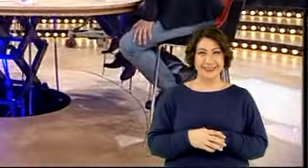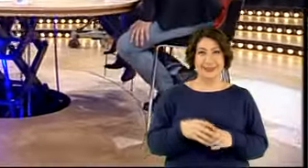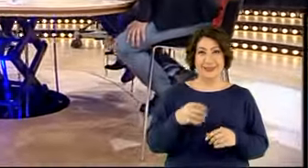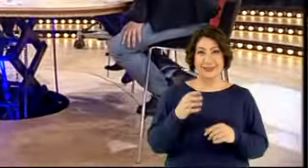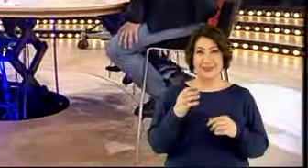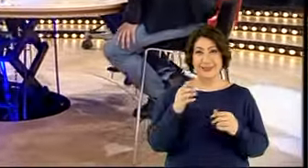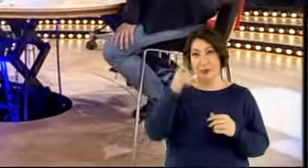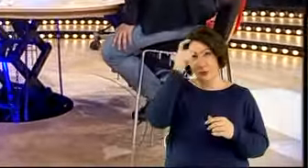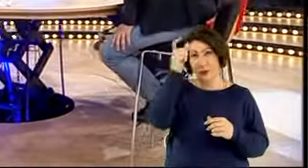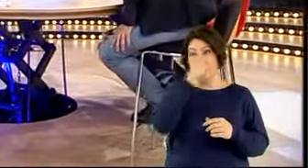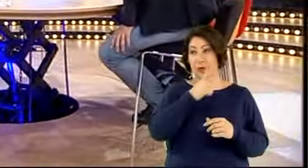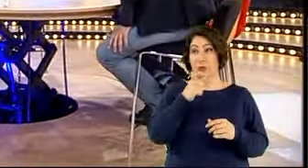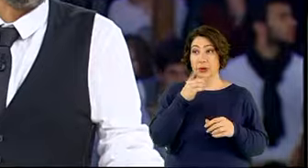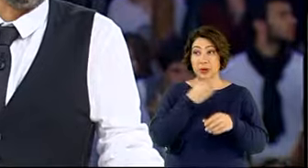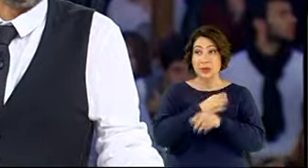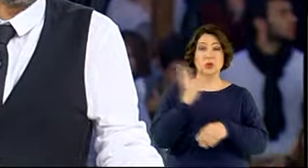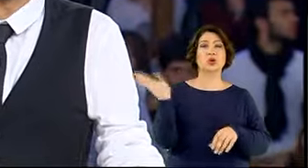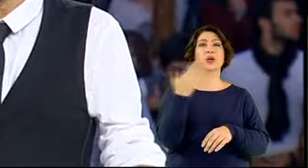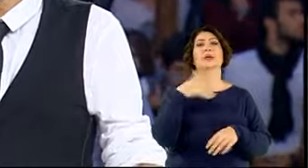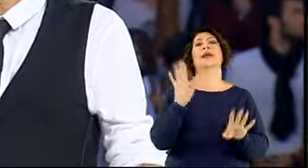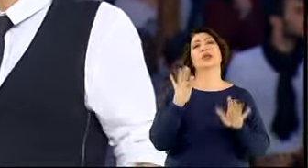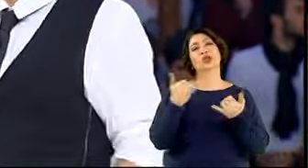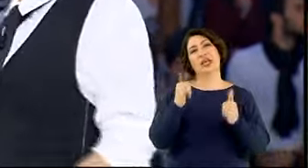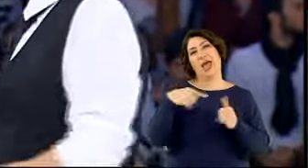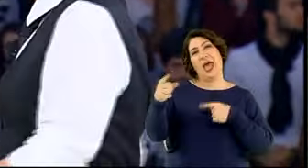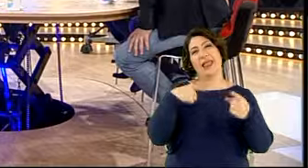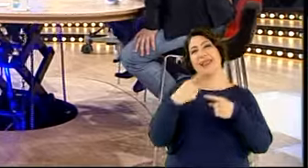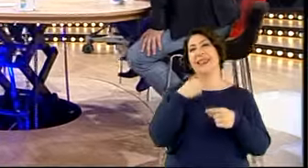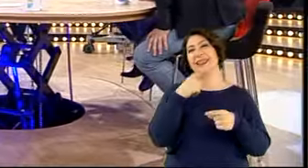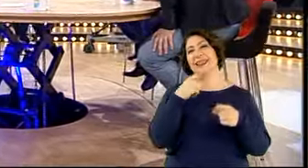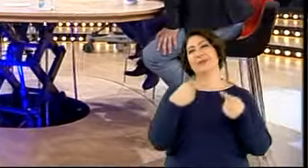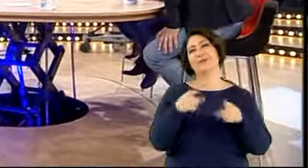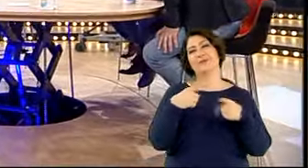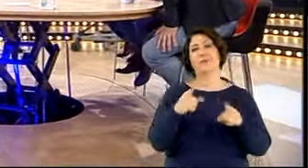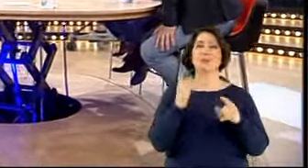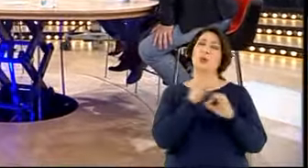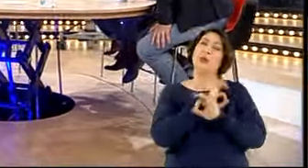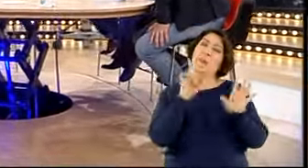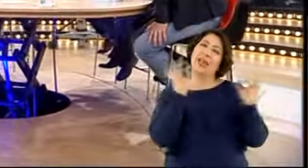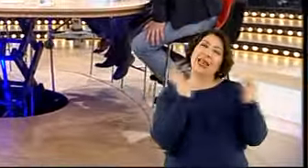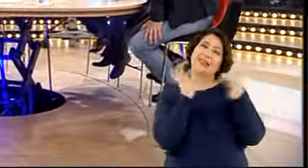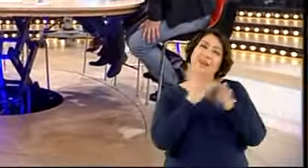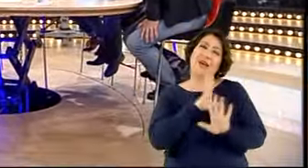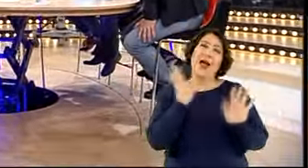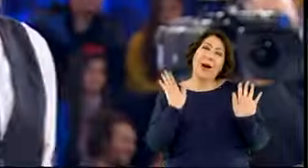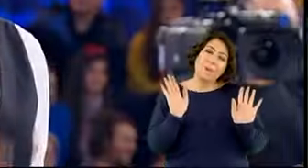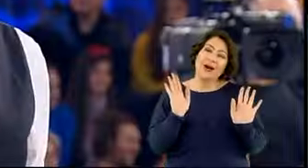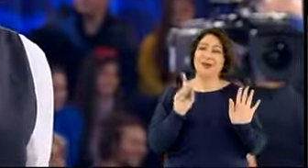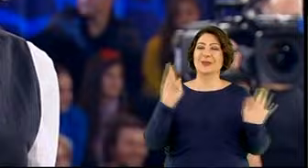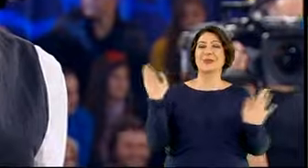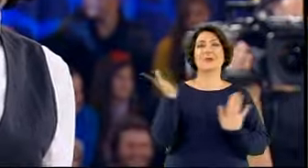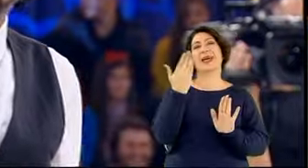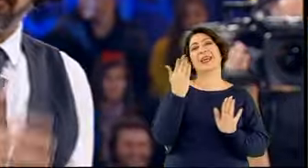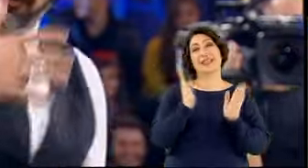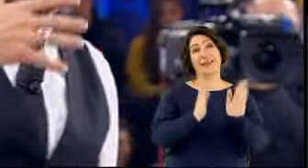Türkiye'nin ağzını en topladım. Fit sunucusu. Hayır bu gerçek bir tokat değil tabii. Aralarında böyle tatlı sert mükemmel bir ilişki var. Ama şimdi